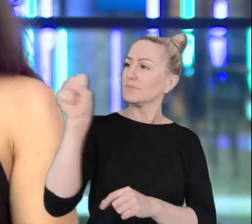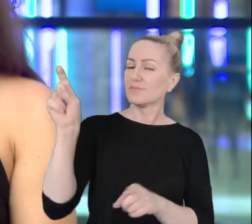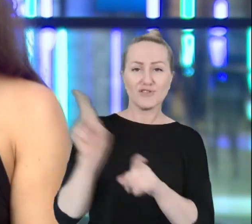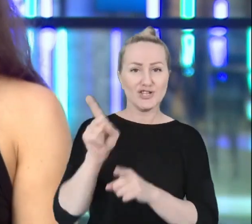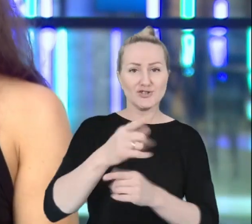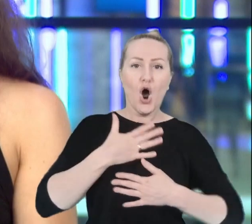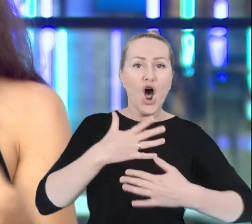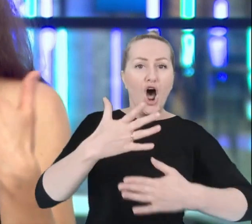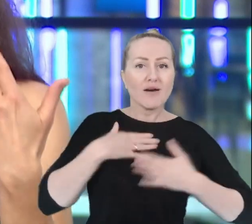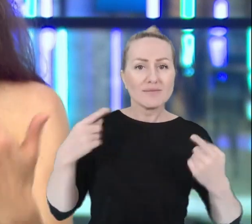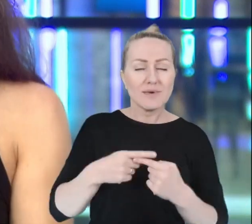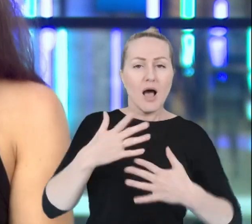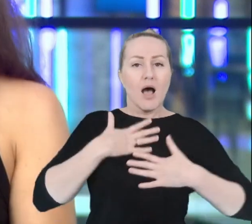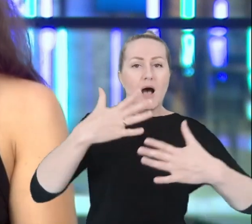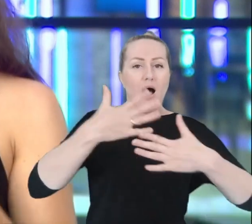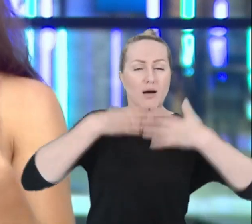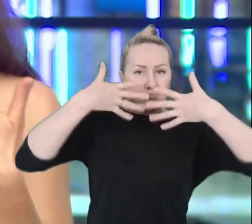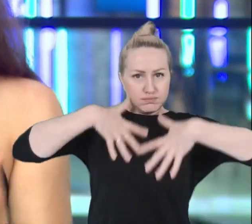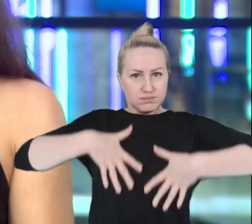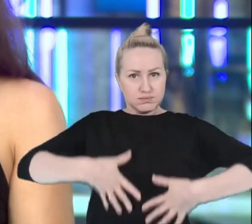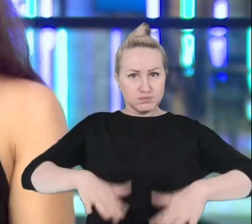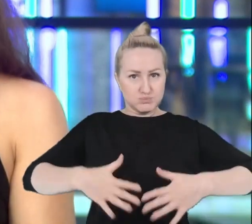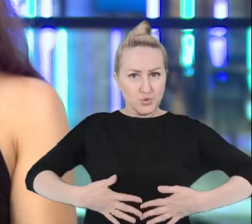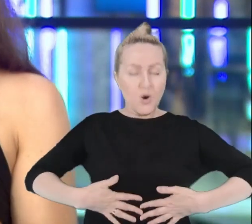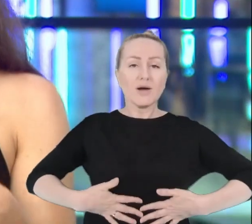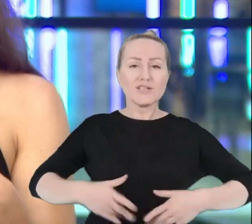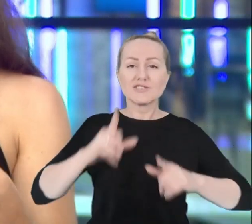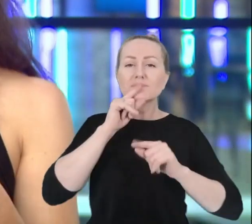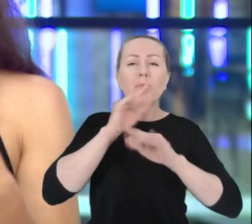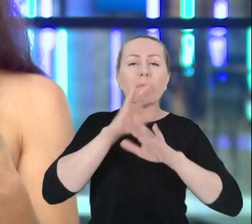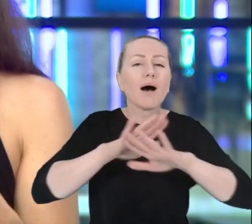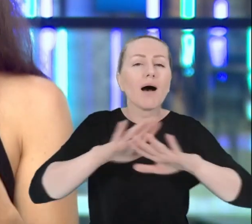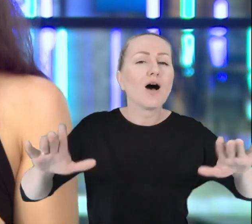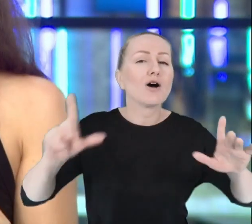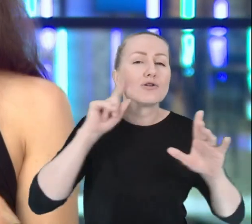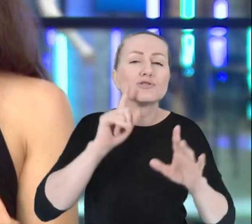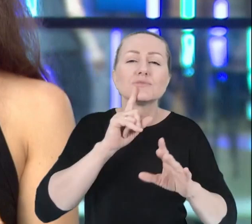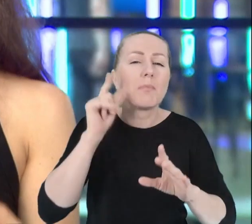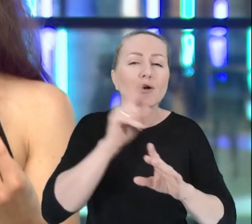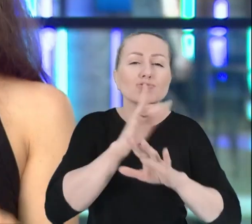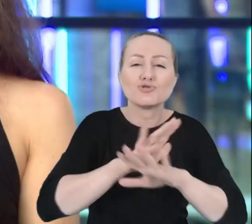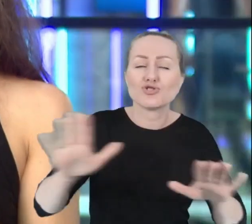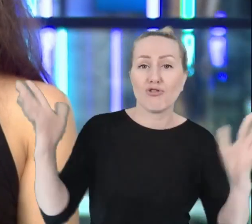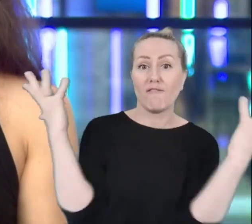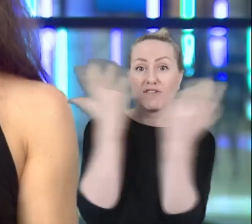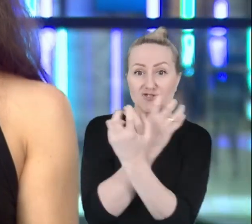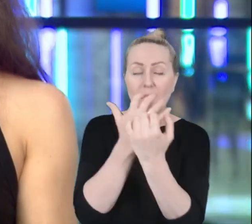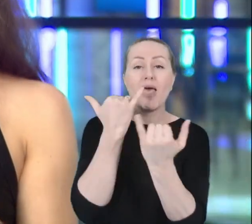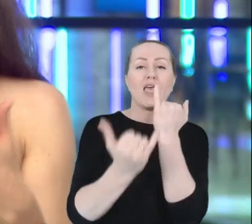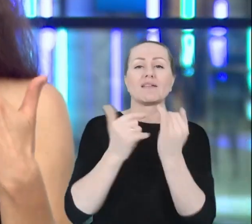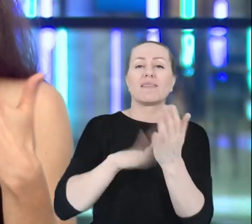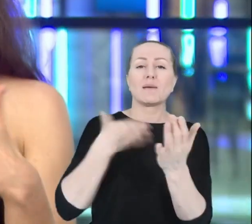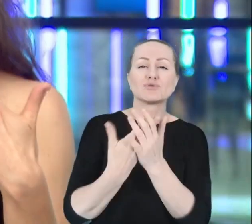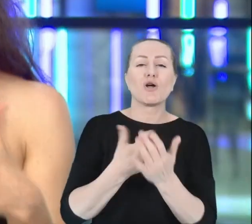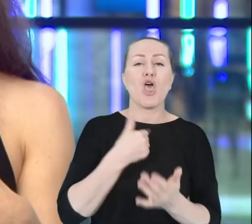do brzucha, spanie właśnie w ciszy, w ciemności. Albo na przykład, jeżeli jesteśmy osobami, które łatwo się